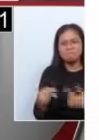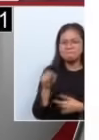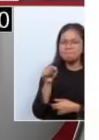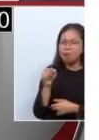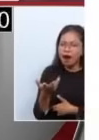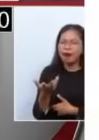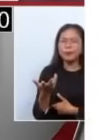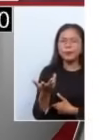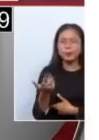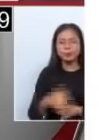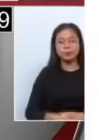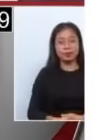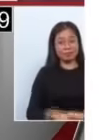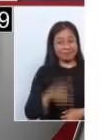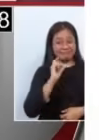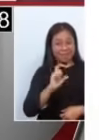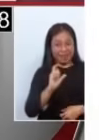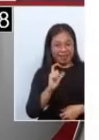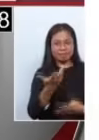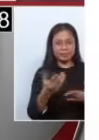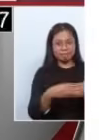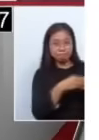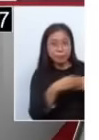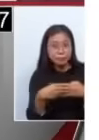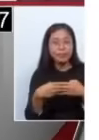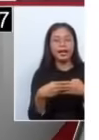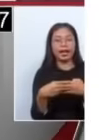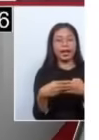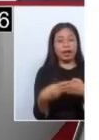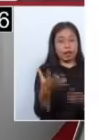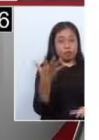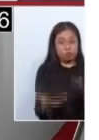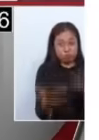untuk dibicarakan, artinya perlu negosiasi panjang dan itu makan waktu pula. Jadi